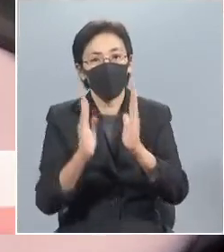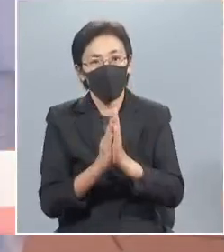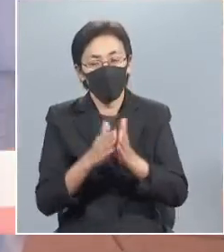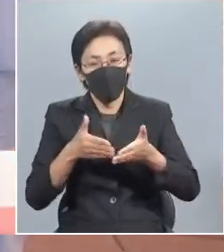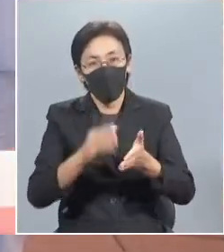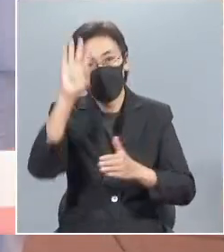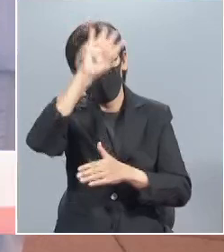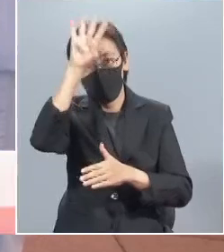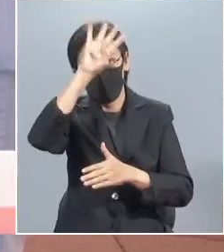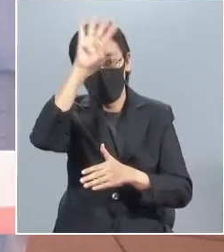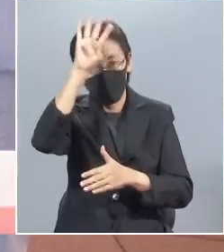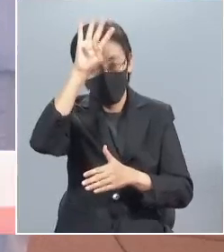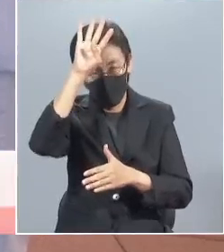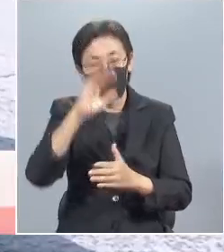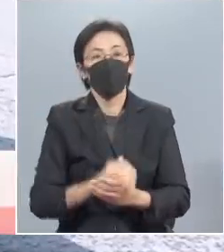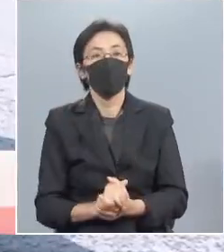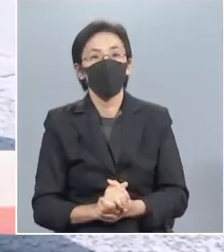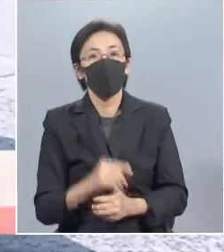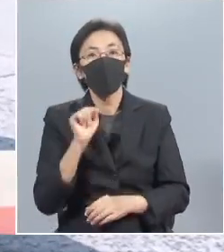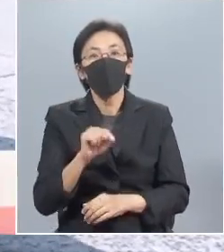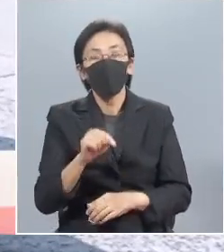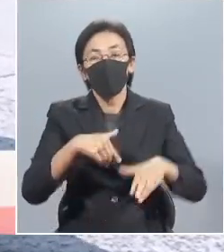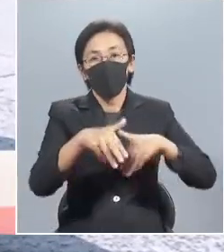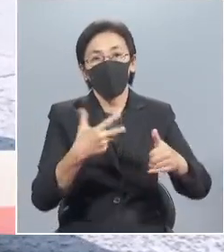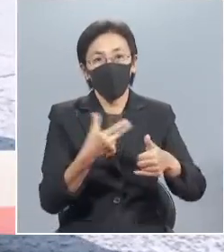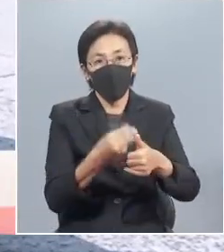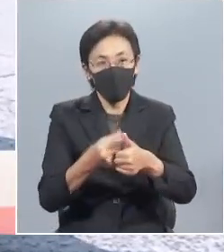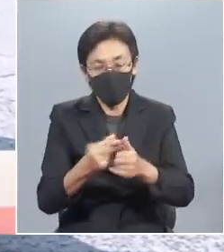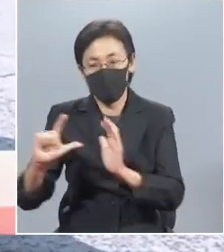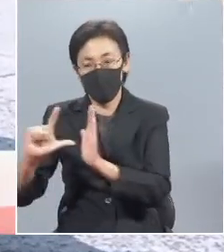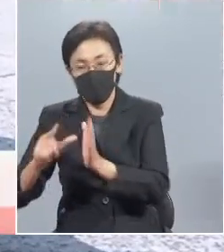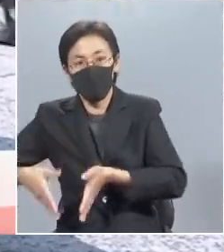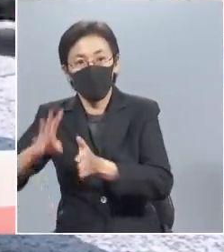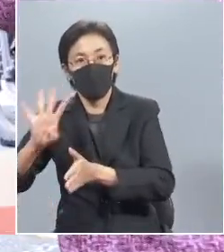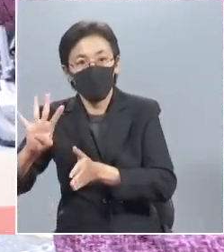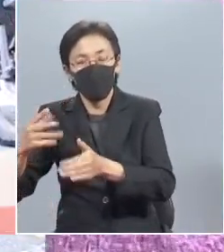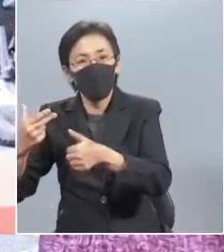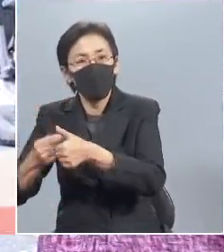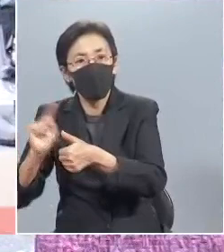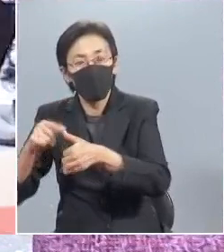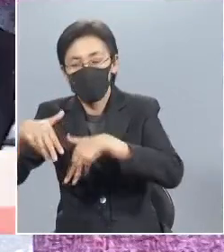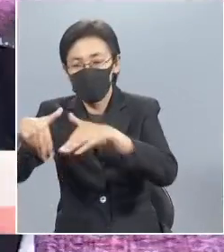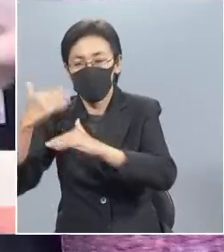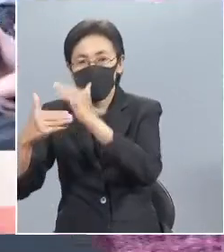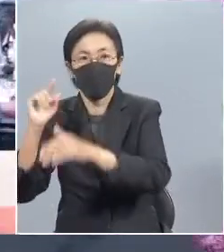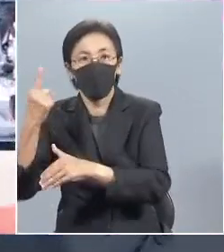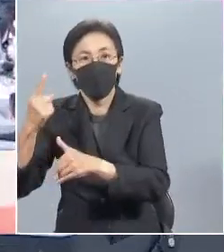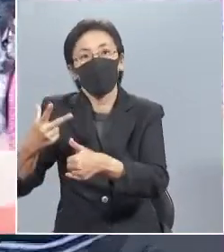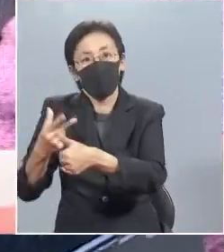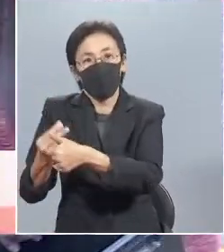ก็จะเจียดๆกับทางชุมชนวัดคลองเตยในแล้วก็ห้างโลตัสพระราม 4นะครับจะเสียกับทางชุมชนพัฒนาใหม่